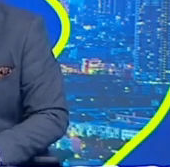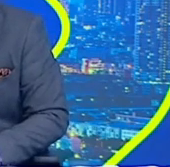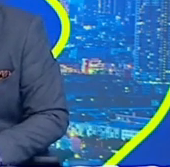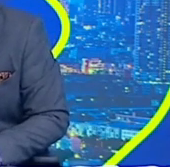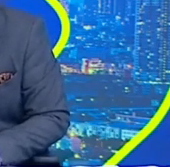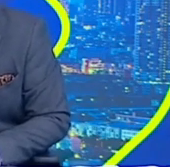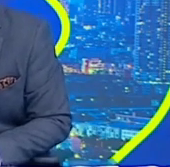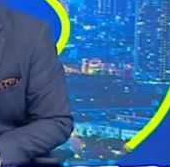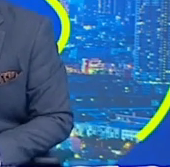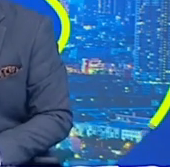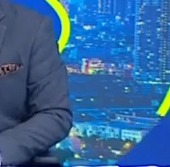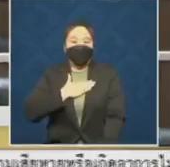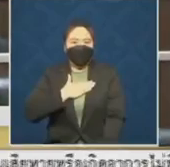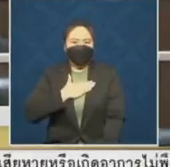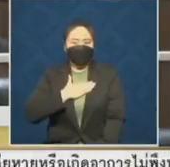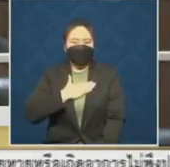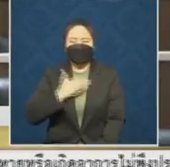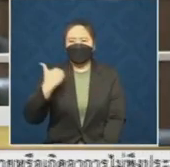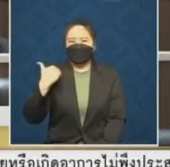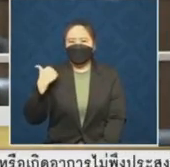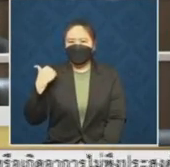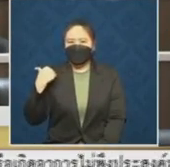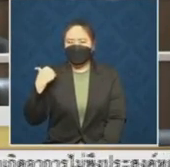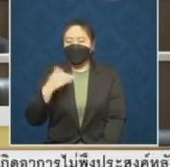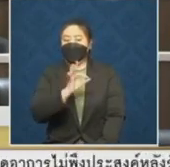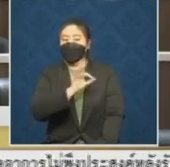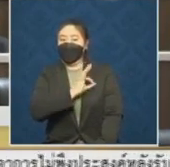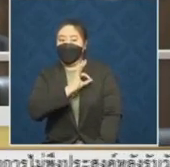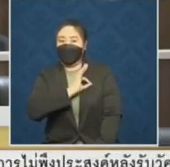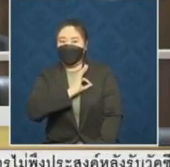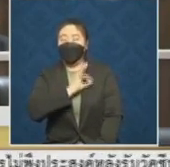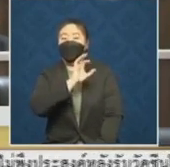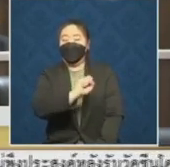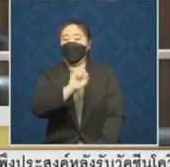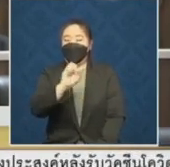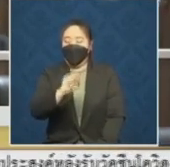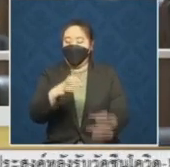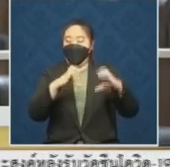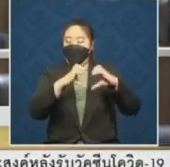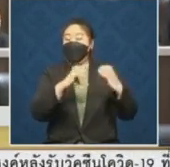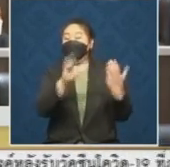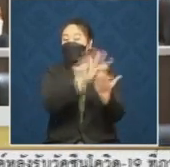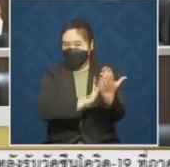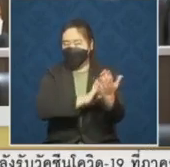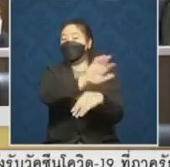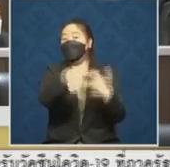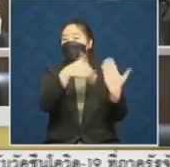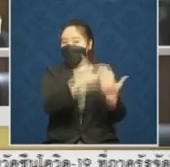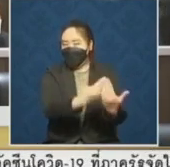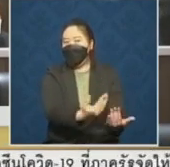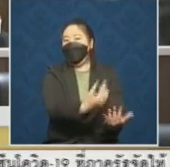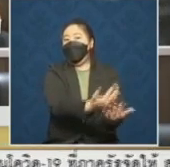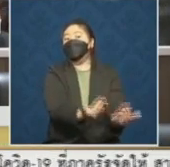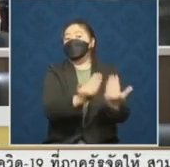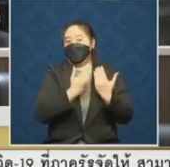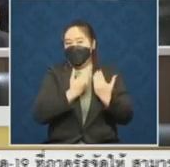อสอบชีรชื่อ พักภูมใจไทยนะแล้ถามใครถามรัฐมนตรี สาธรณสุขรองนายก อนุทิน